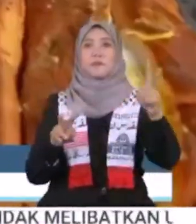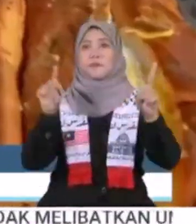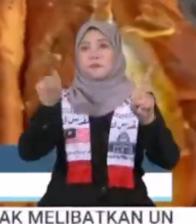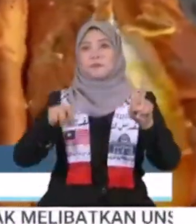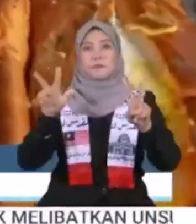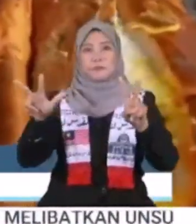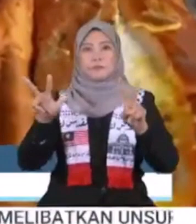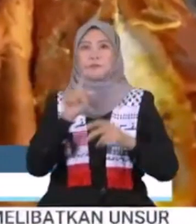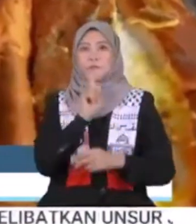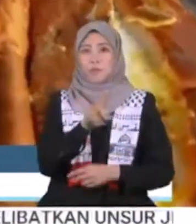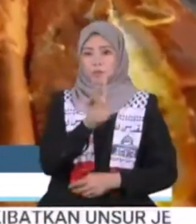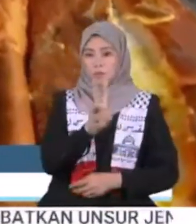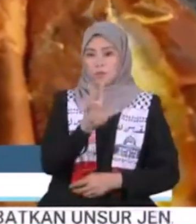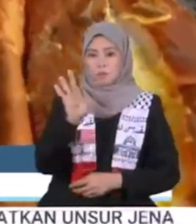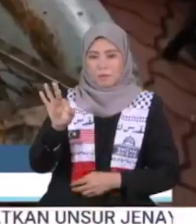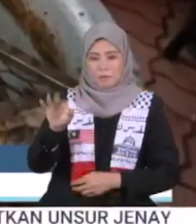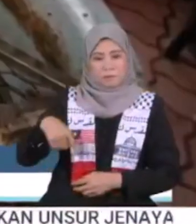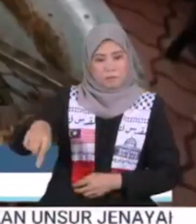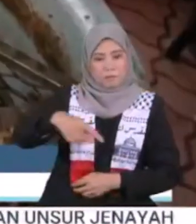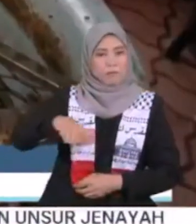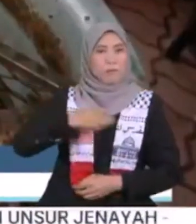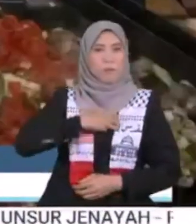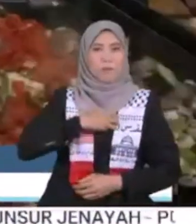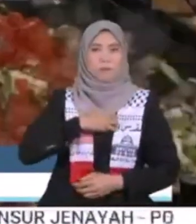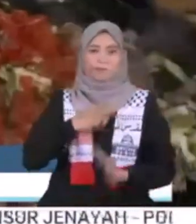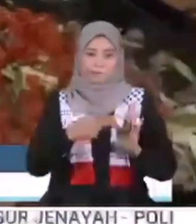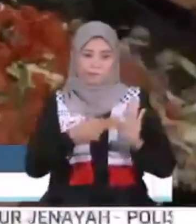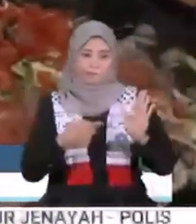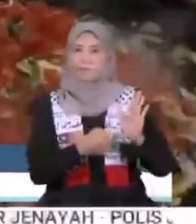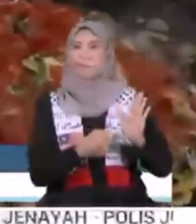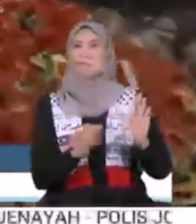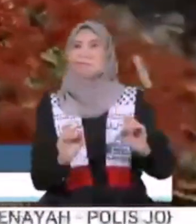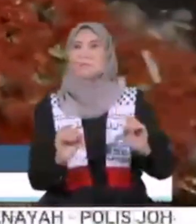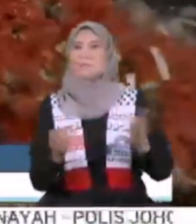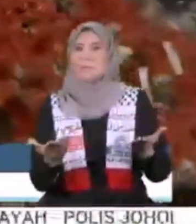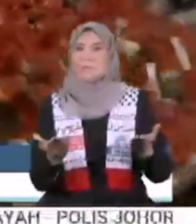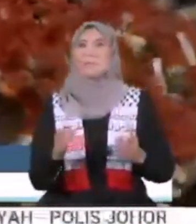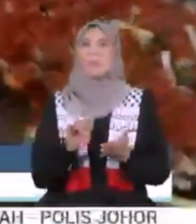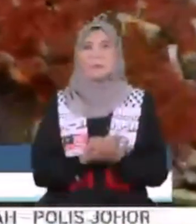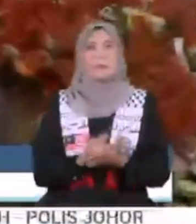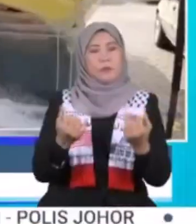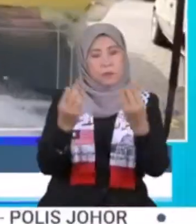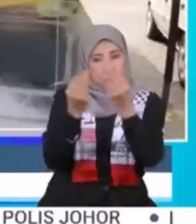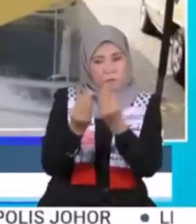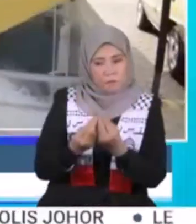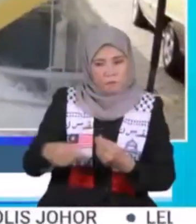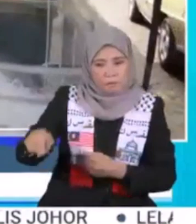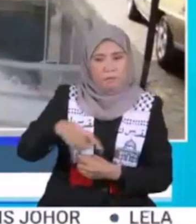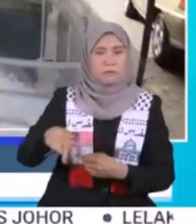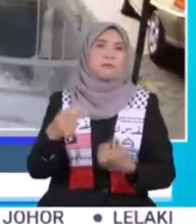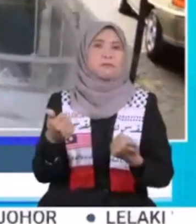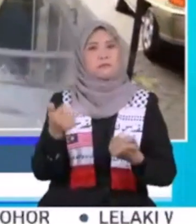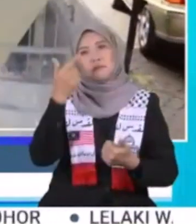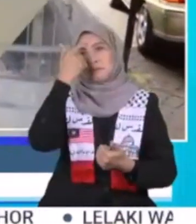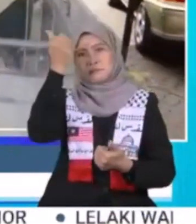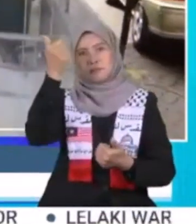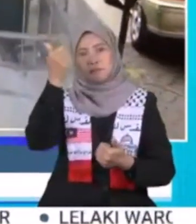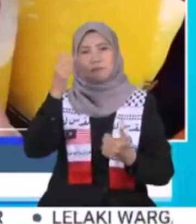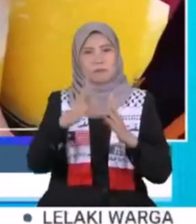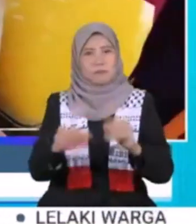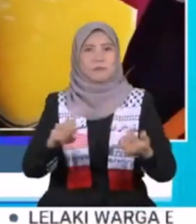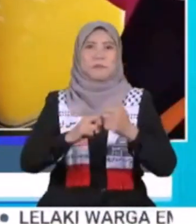179 daripadanya aduan berkaitan tanda harga angka itu menunjukkan pengguna kini semakin peka dengan isu